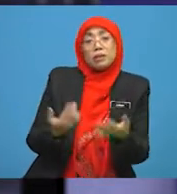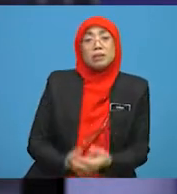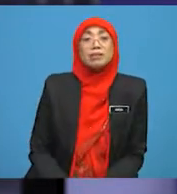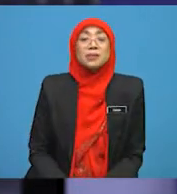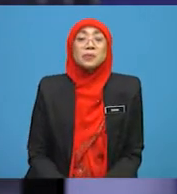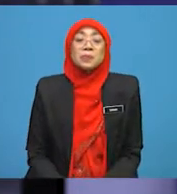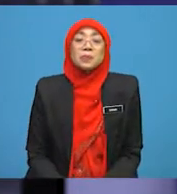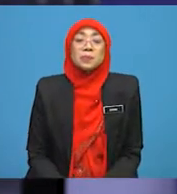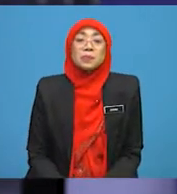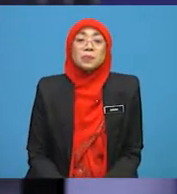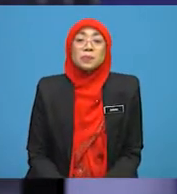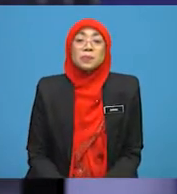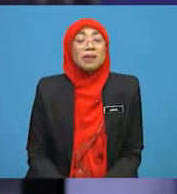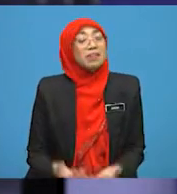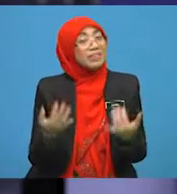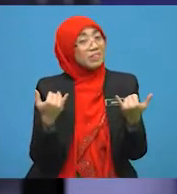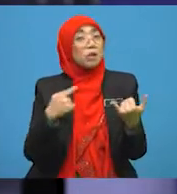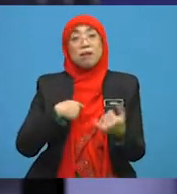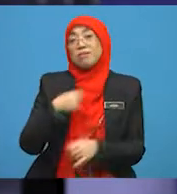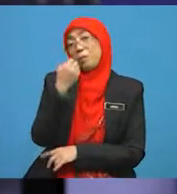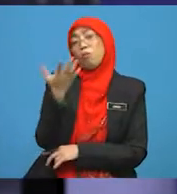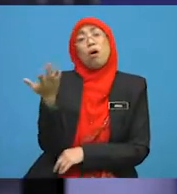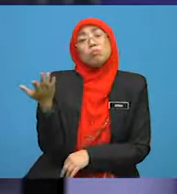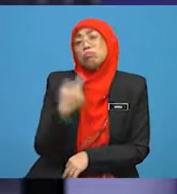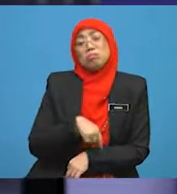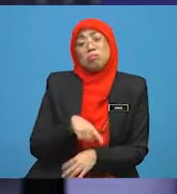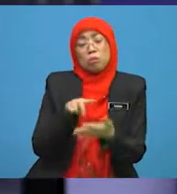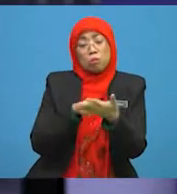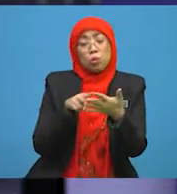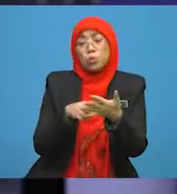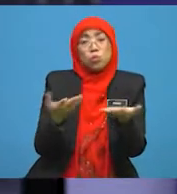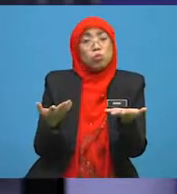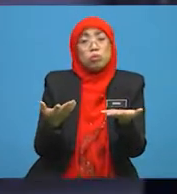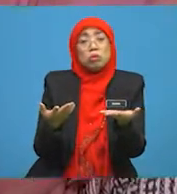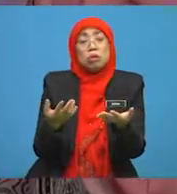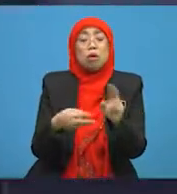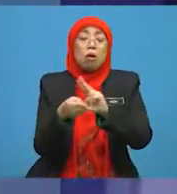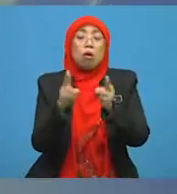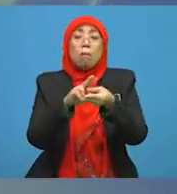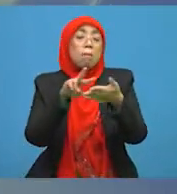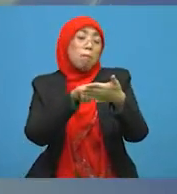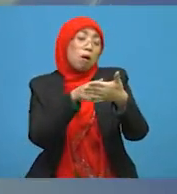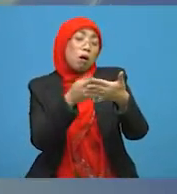Baiklah, cikgu akan cuba jelaskan apakah yang dimaksudkan dengan perubahan makna.